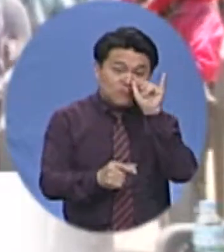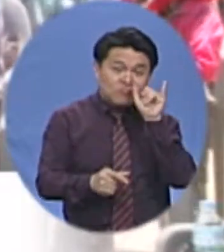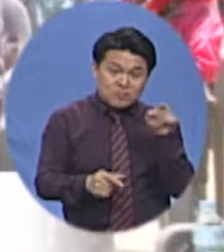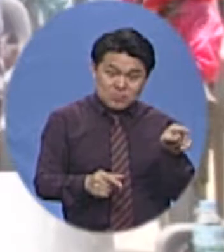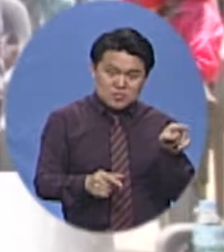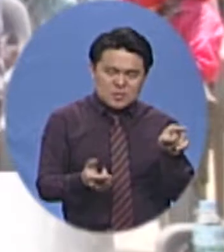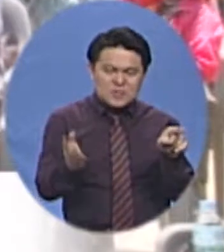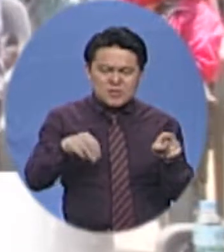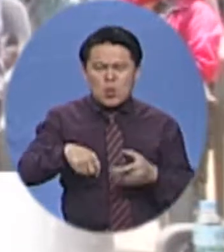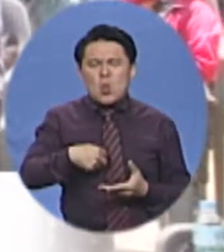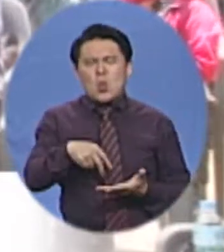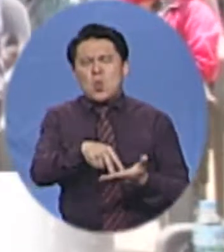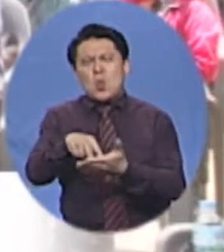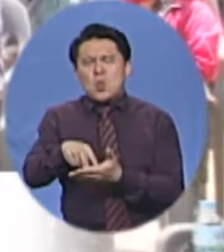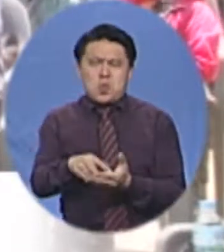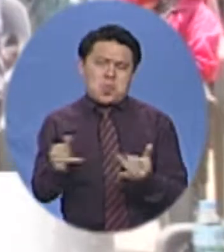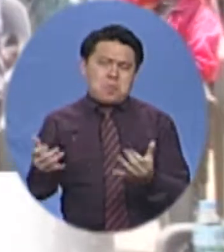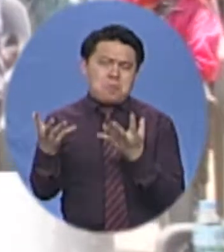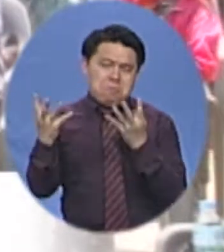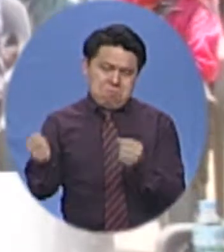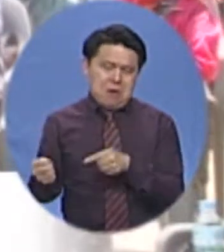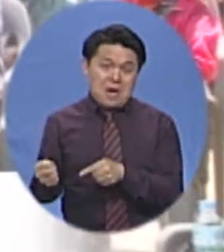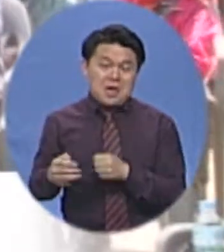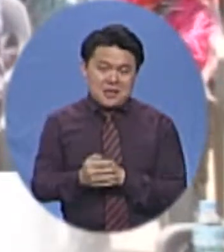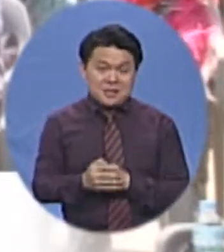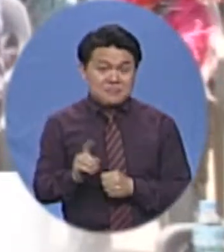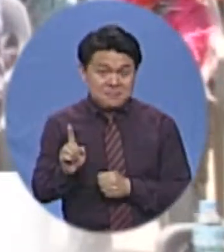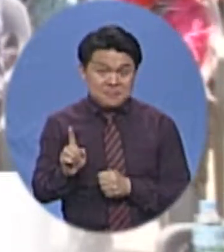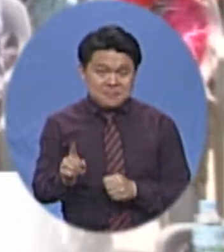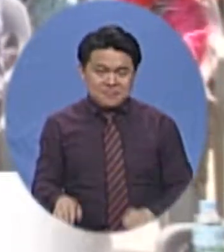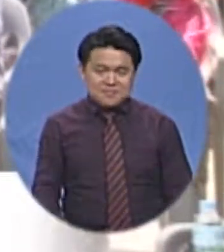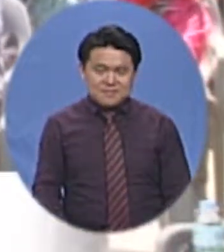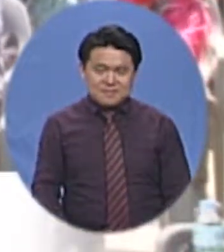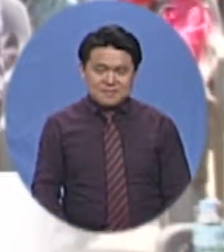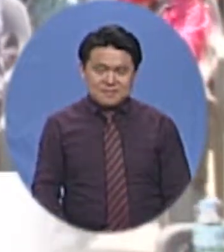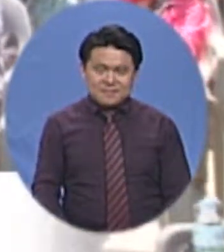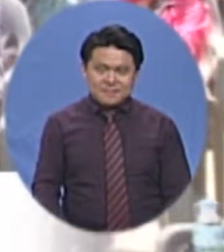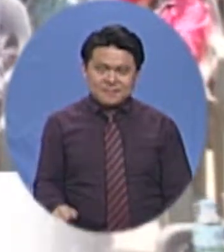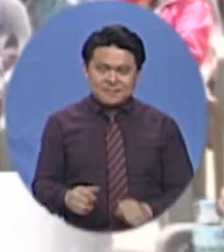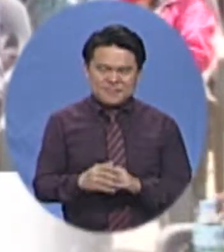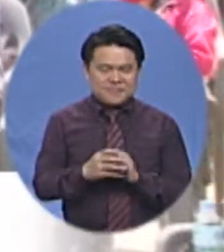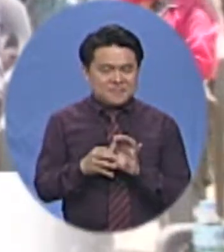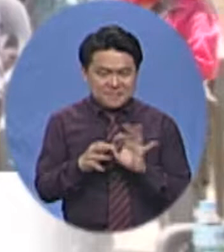분도 있지만은 또 이제 고독한 분들도 많이 있잖아요. 그런 걸